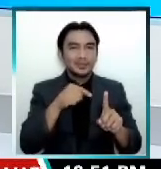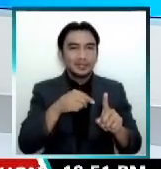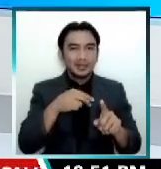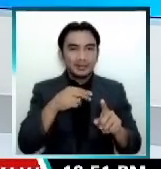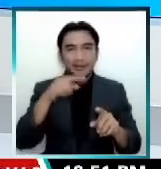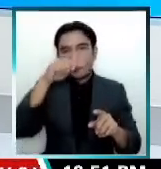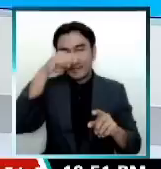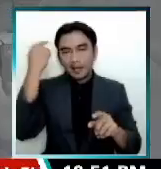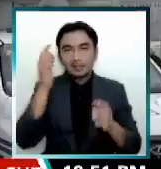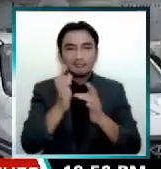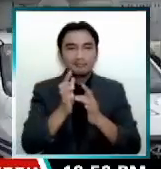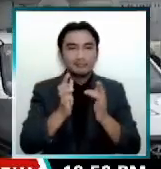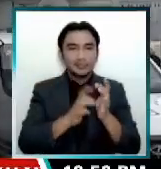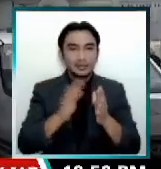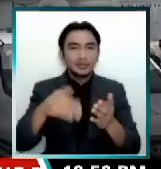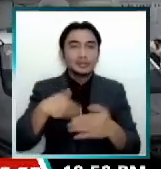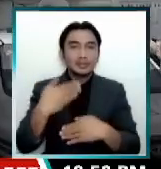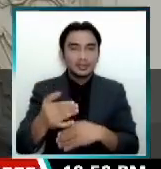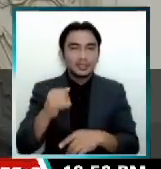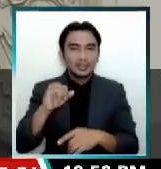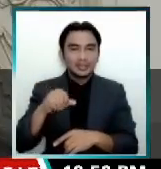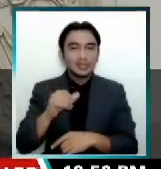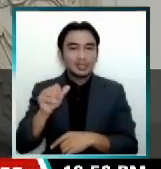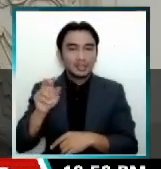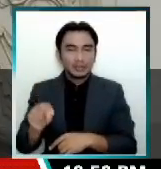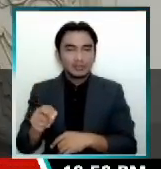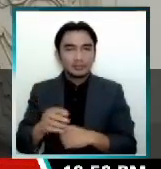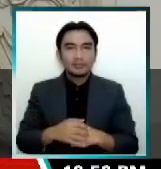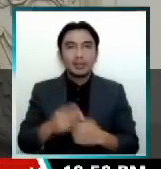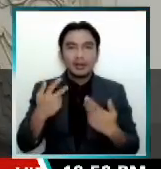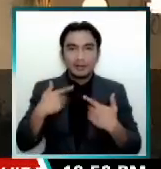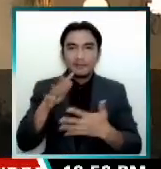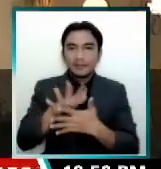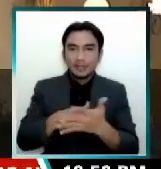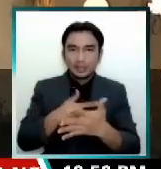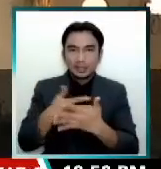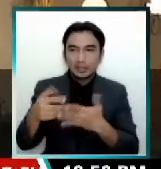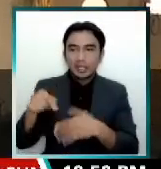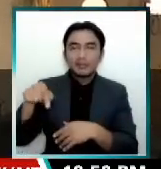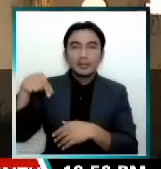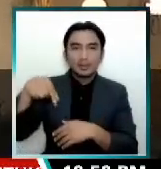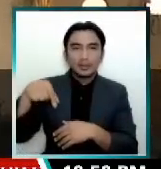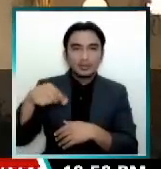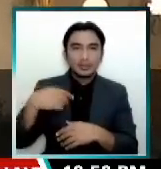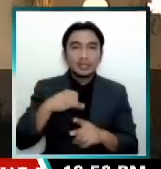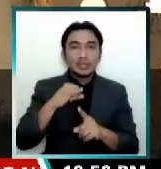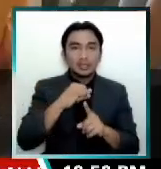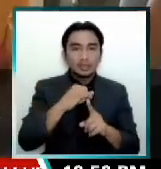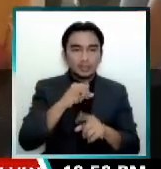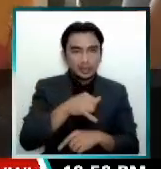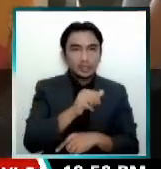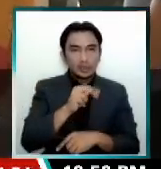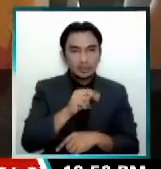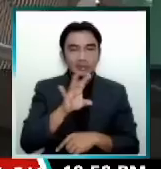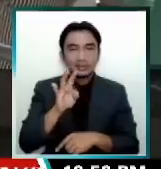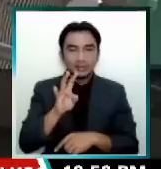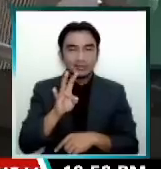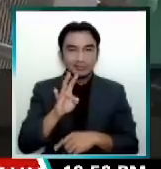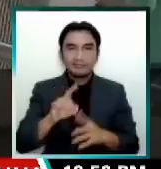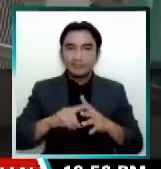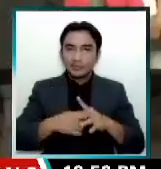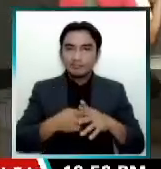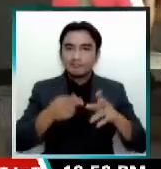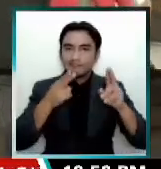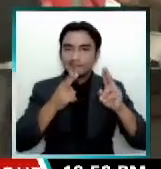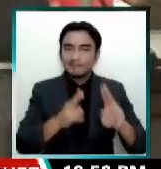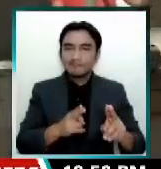susunod na taon. Sa schedule na inilabas ng pamunuan ng Quiapo, simula January 7 ang pagpupugay. Nasa Quirino